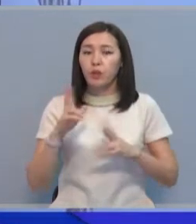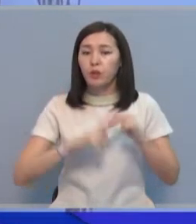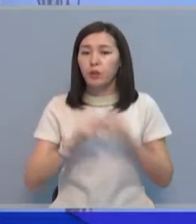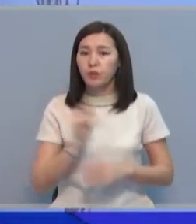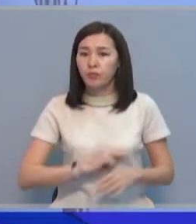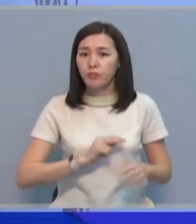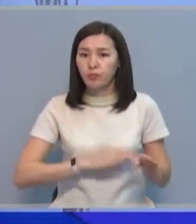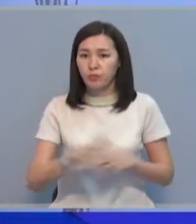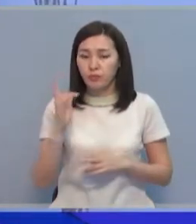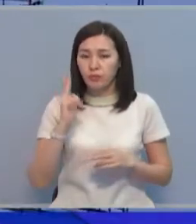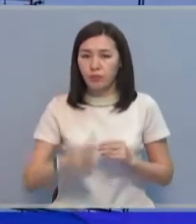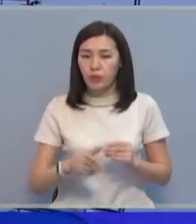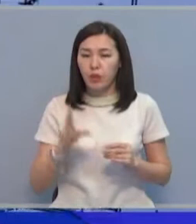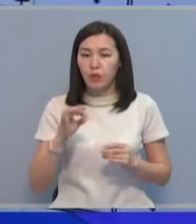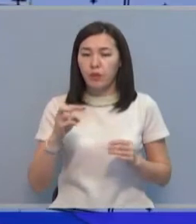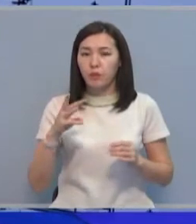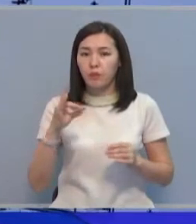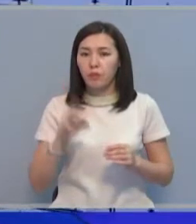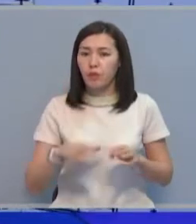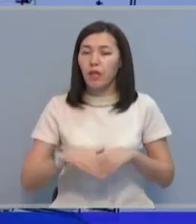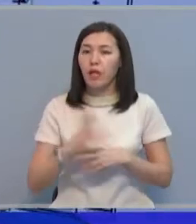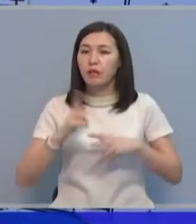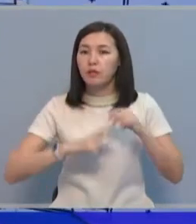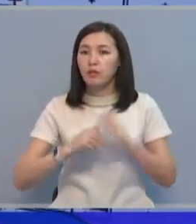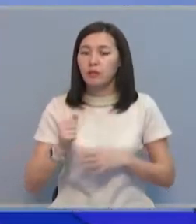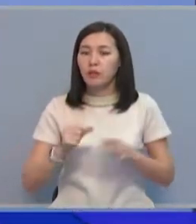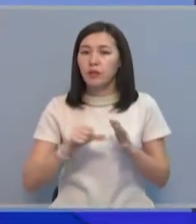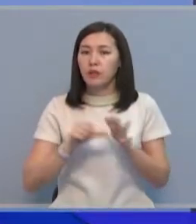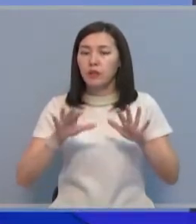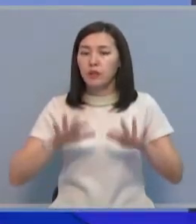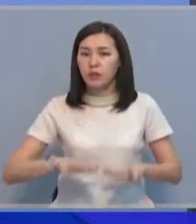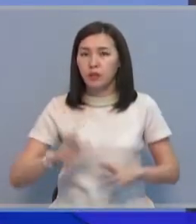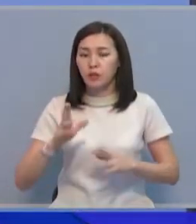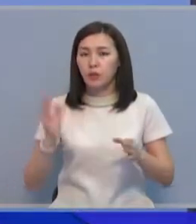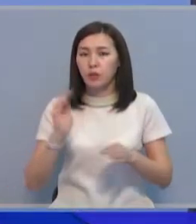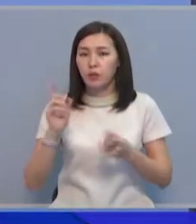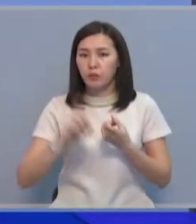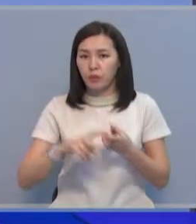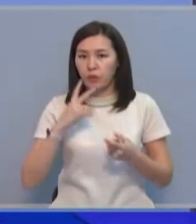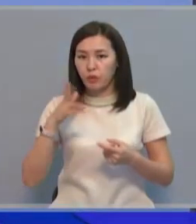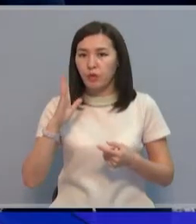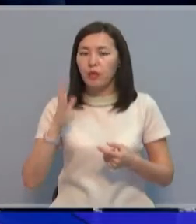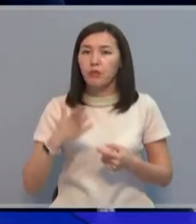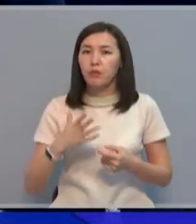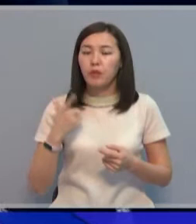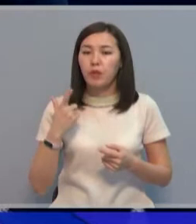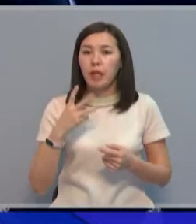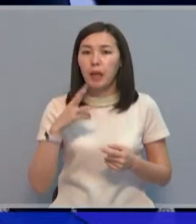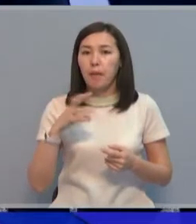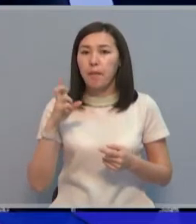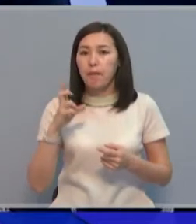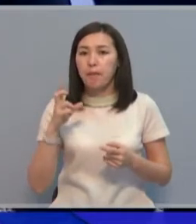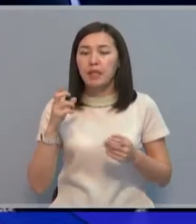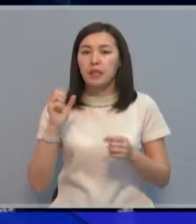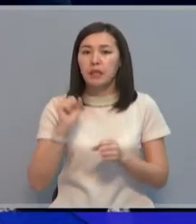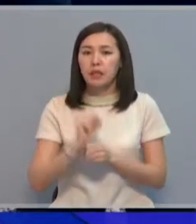жұмыстары толығымен аяқталған. Алайда шағынауданда жаңадан салынып жатқан электр жүйелерінің қосылу көзі болып табылатын 1М1